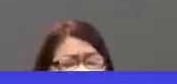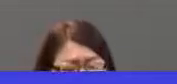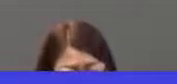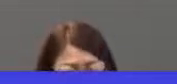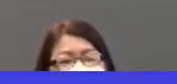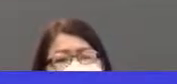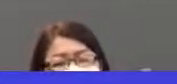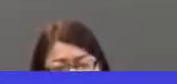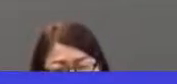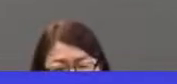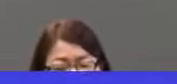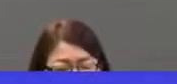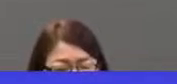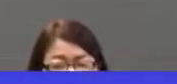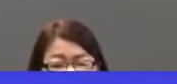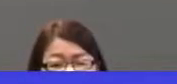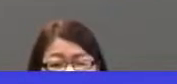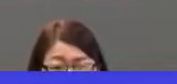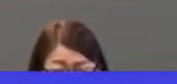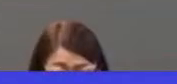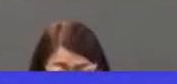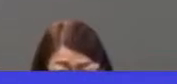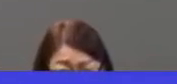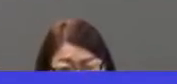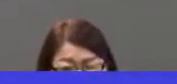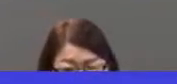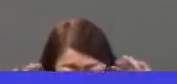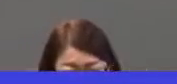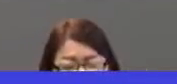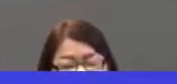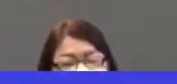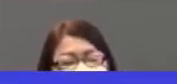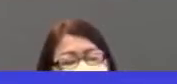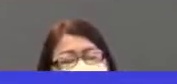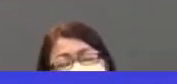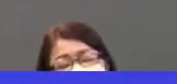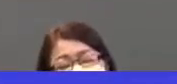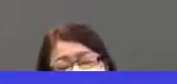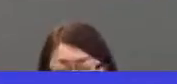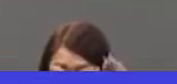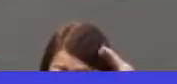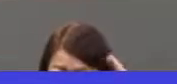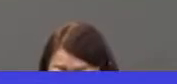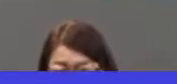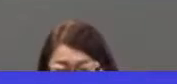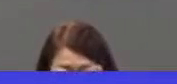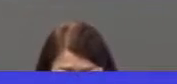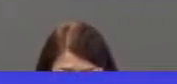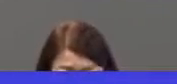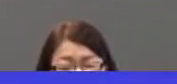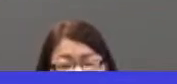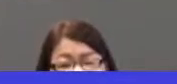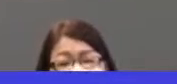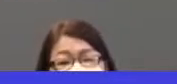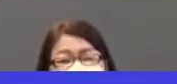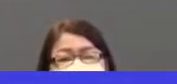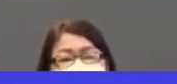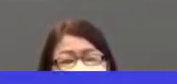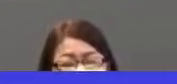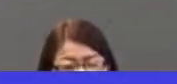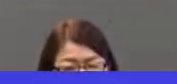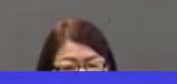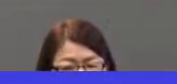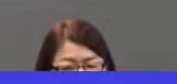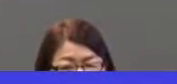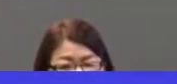าประกันตัว ค่ะด้วยความที่คุณสุนทรเนี่ยเป็นนายกองค์การบริหารส่วนท้องถิ่นจังหวัดปราจีนบุรีนะคะทีนี้มันก็มีประเด็นว่